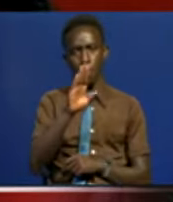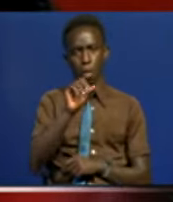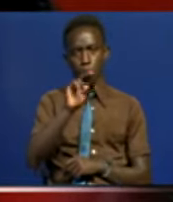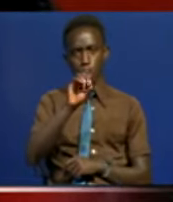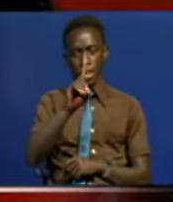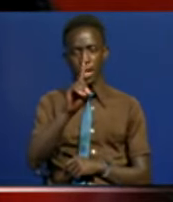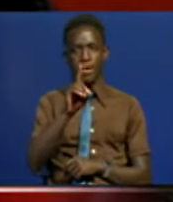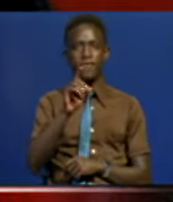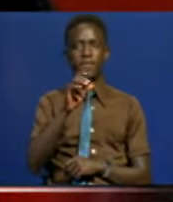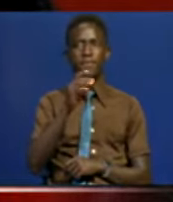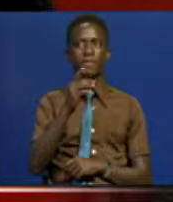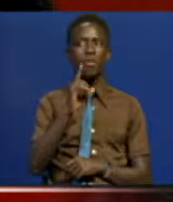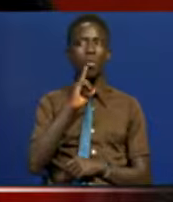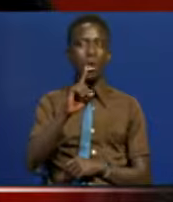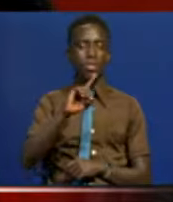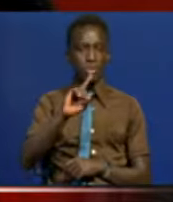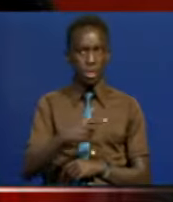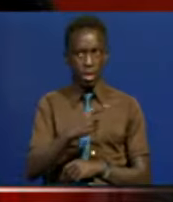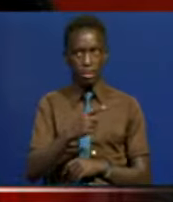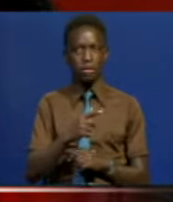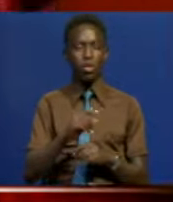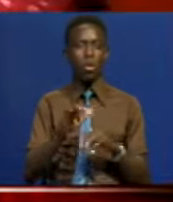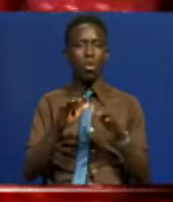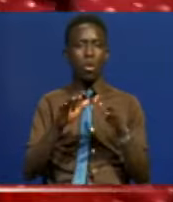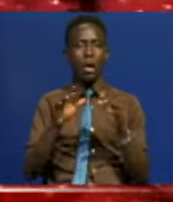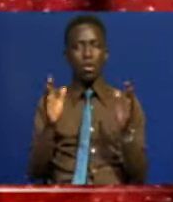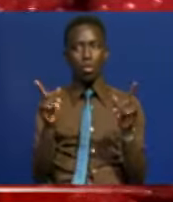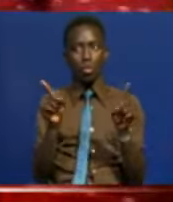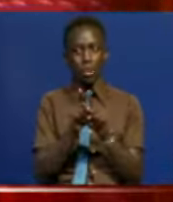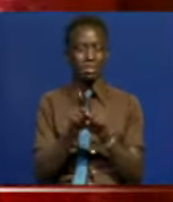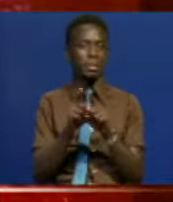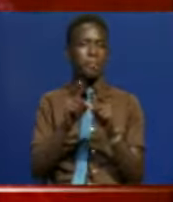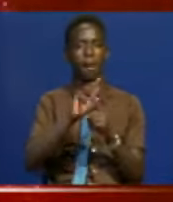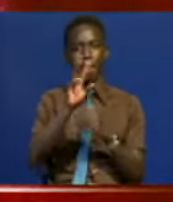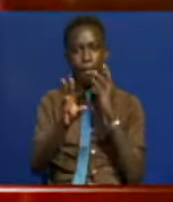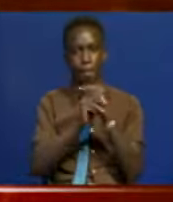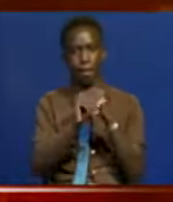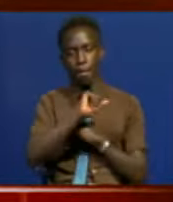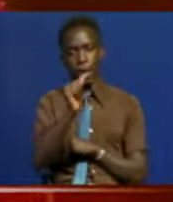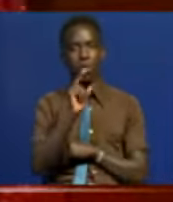equivalent amount of 100,000 shillings. Ruth Wamboi, Darubini.